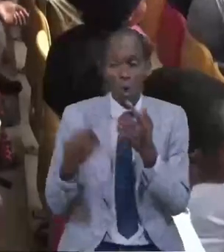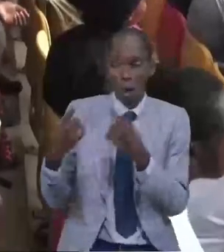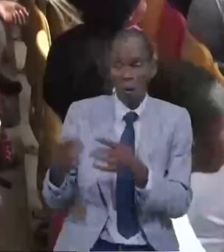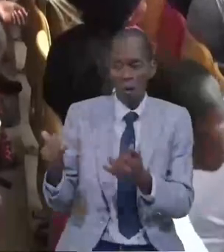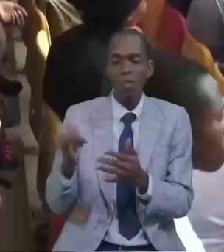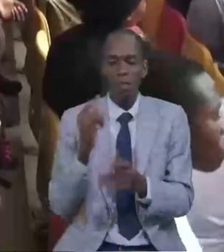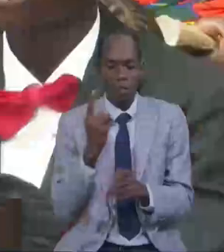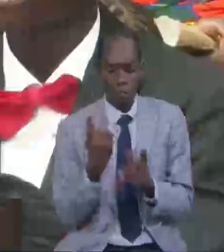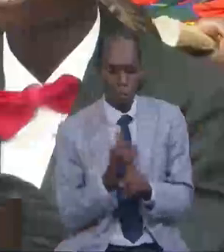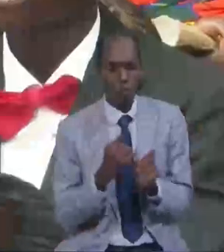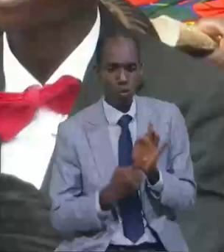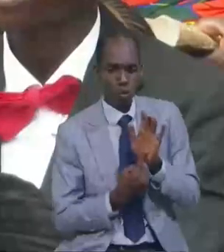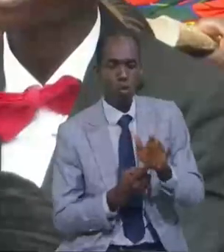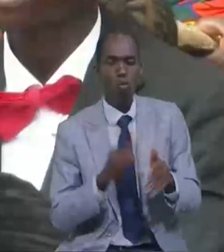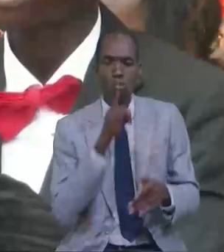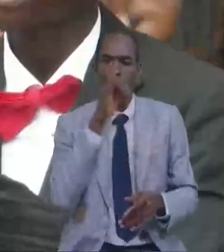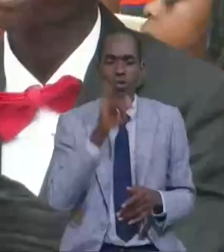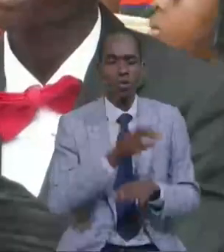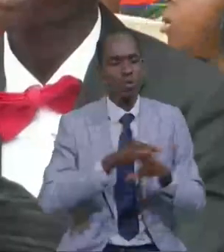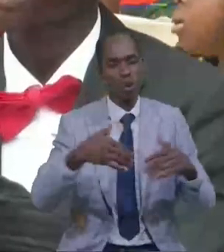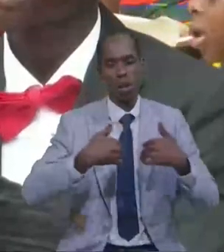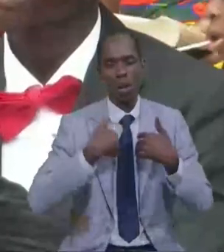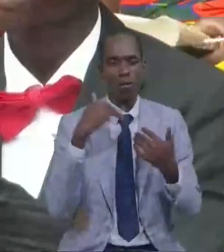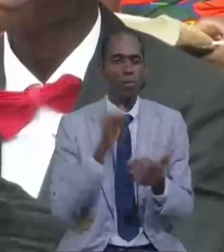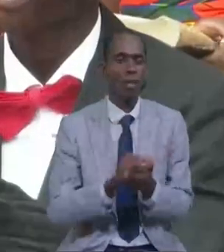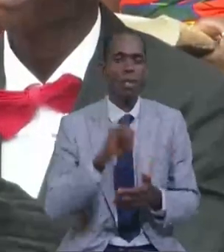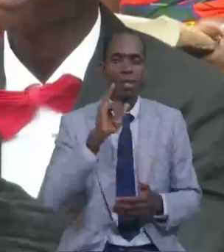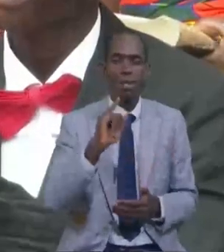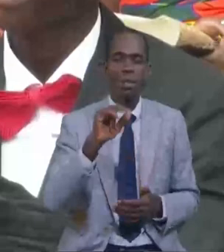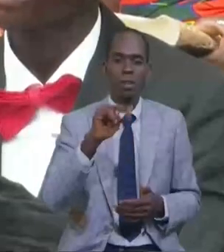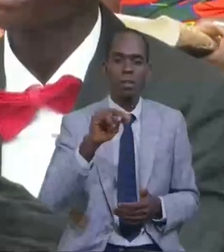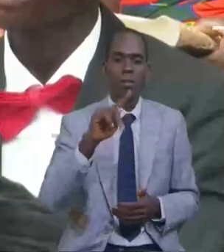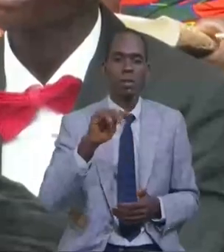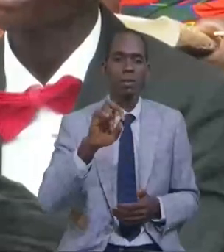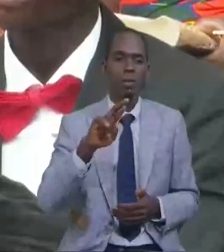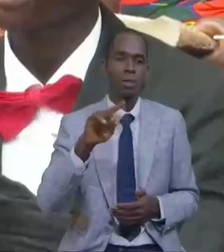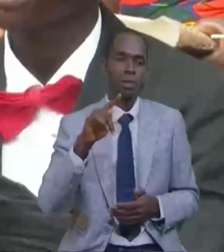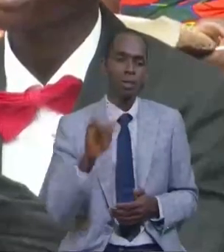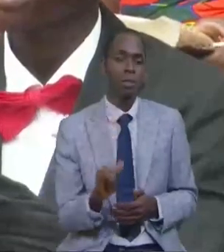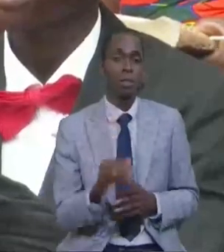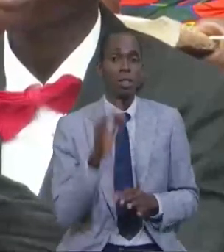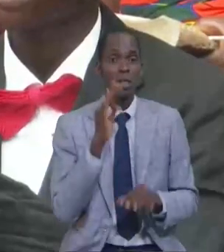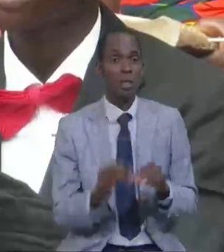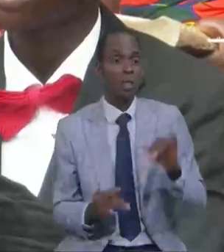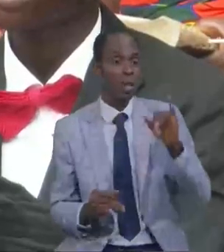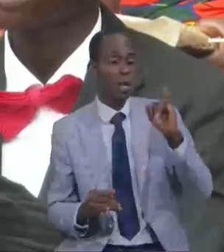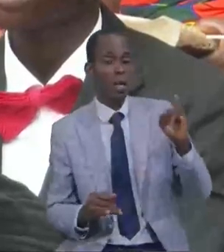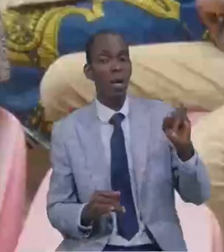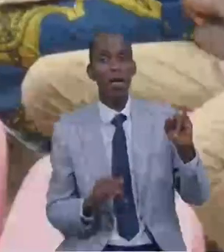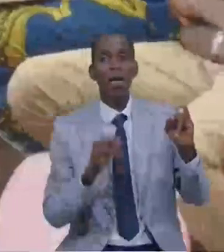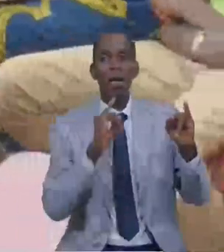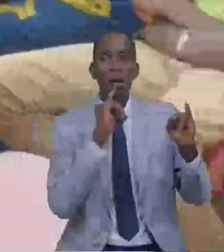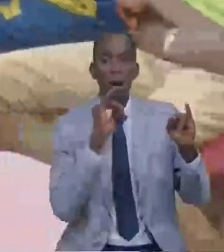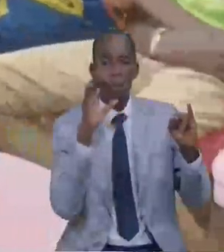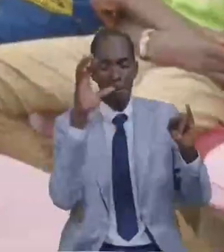y manque dans l'appellation de ton mot sanctification, elle n'est plus là. Tu